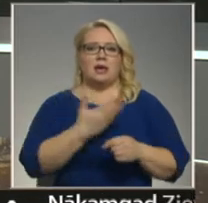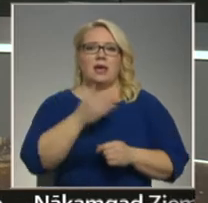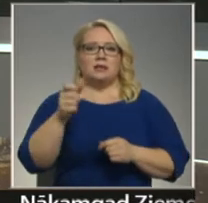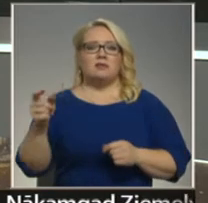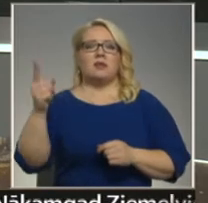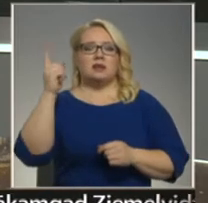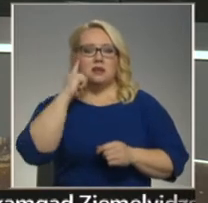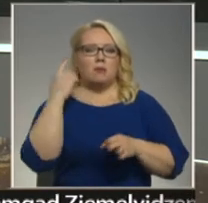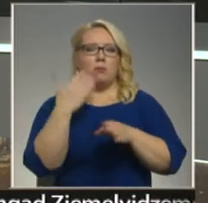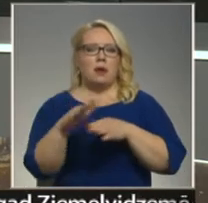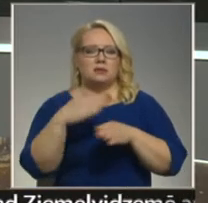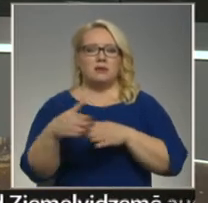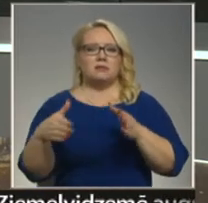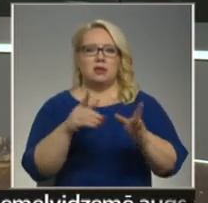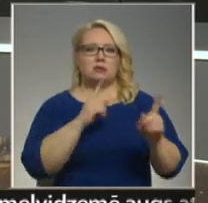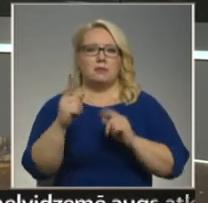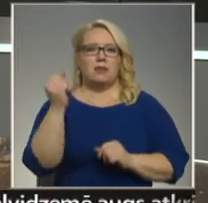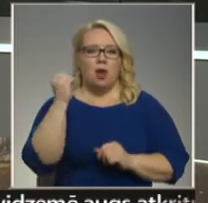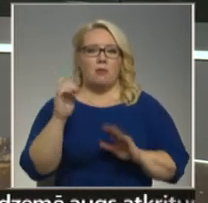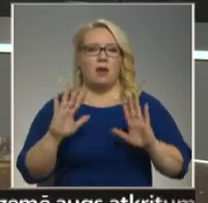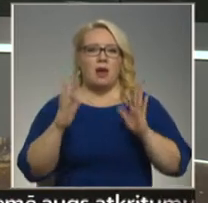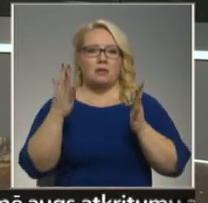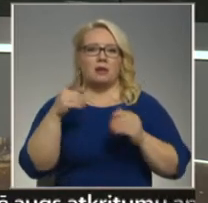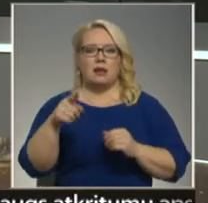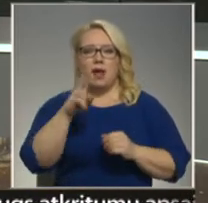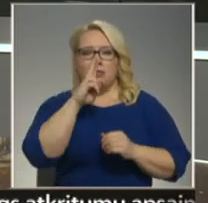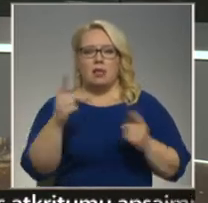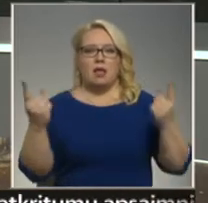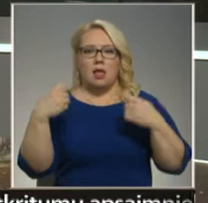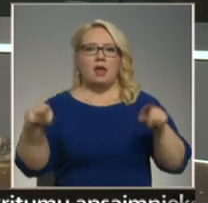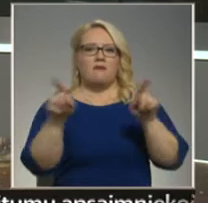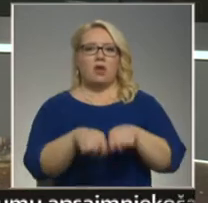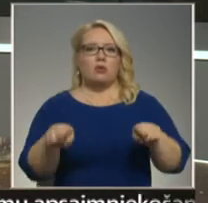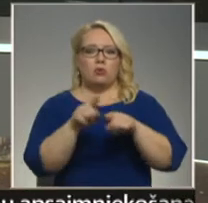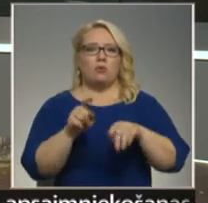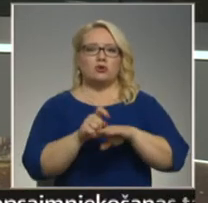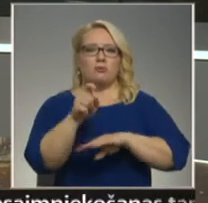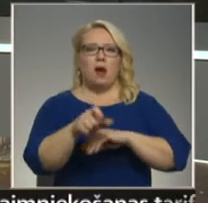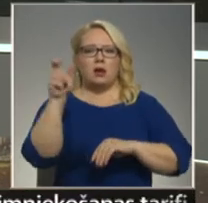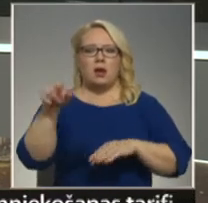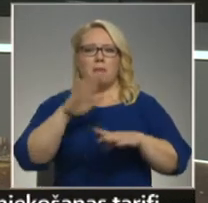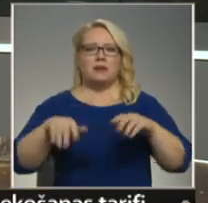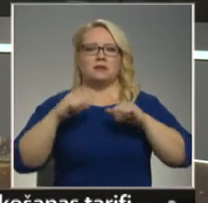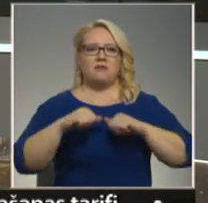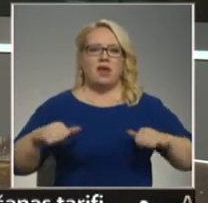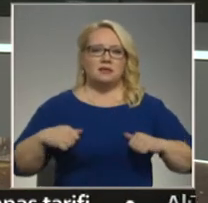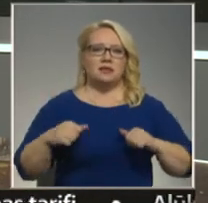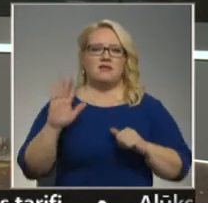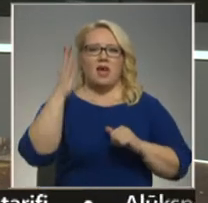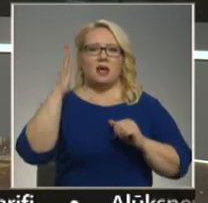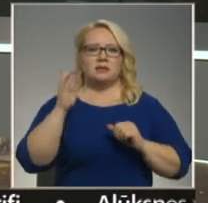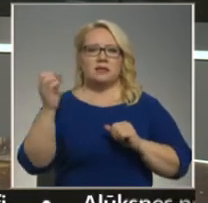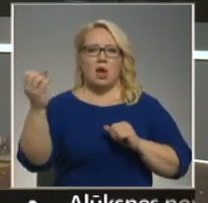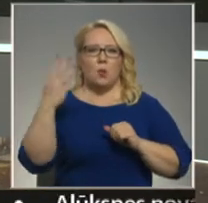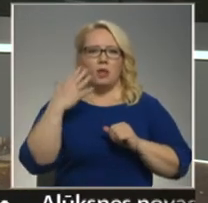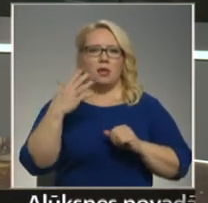apzinās sevi satiksmes draudus, gadās arī tā, ka nedēļas laikā vienu un to pašu pārkāpēju bez vestes vai atstarotāju nākas brīdināt un sodīt